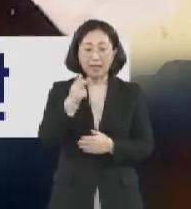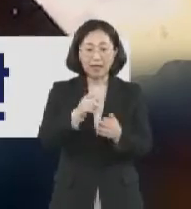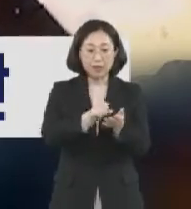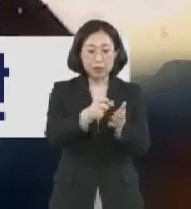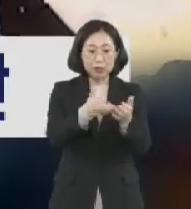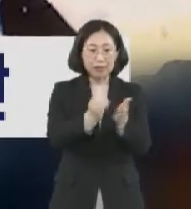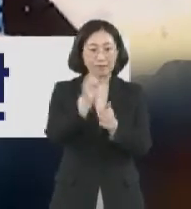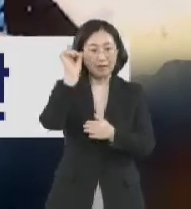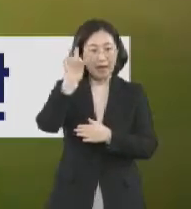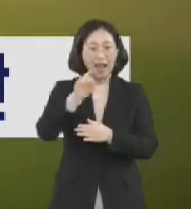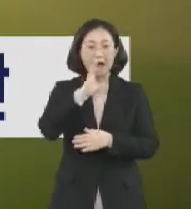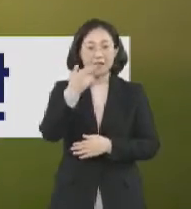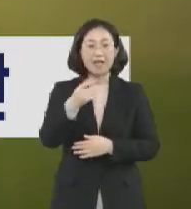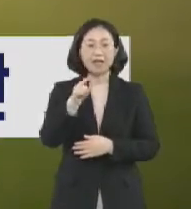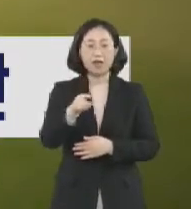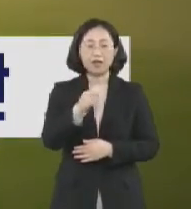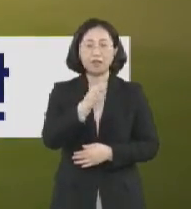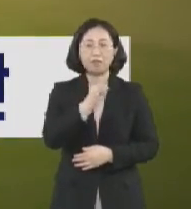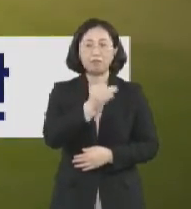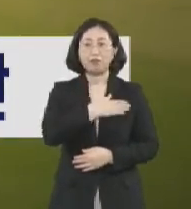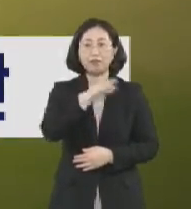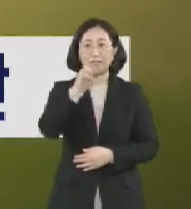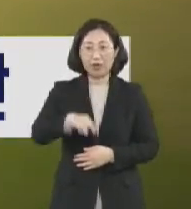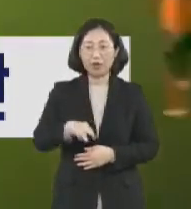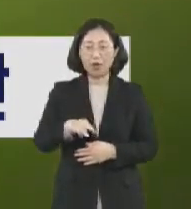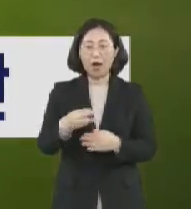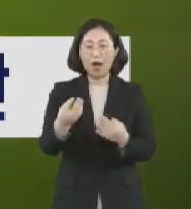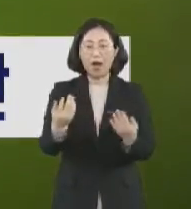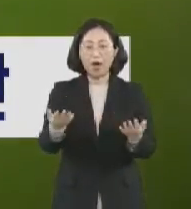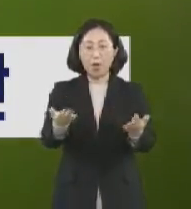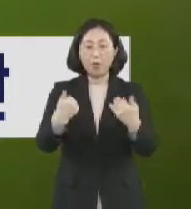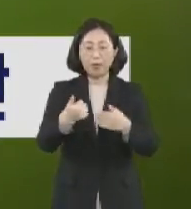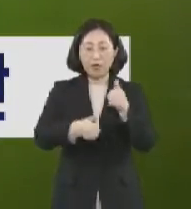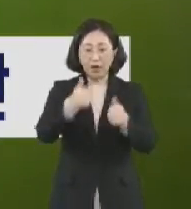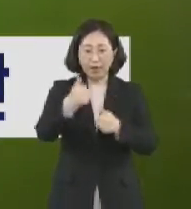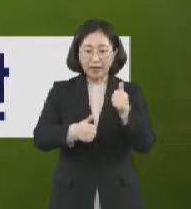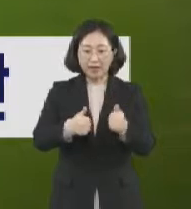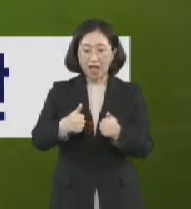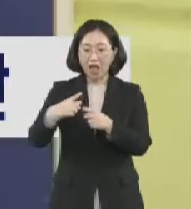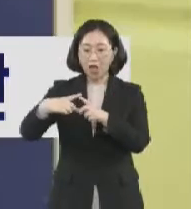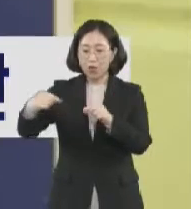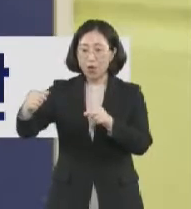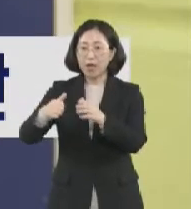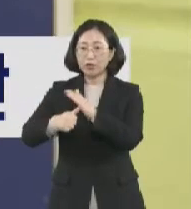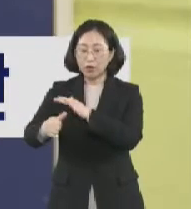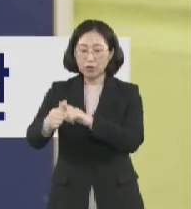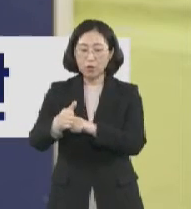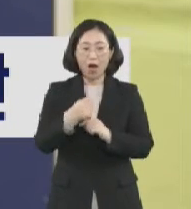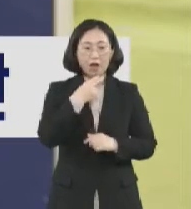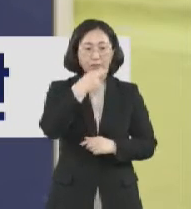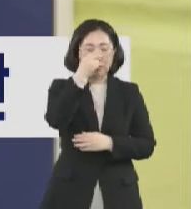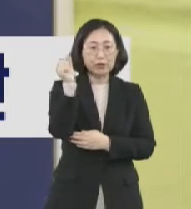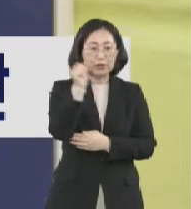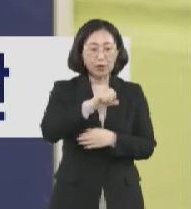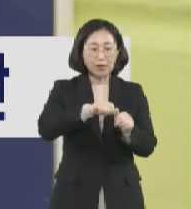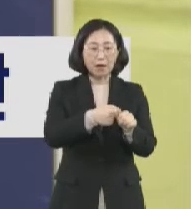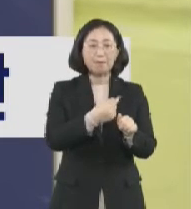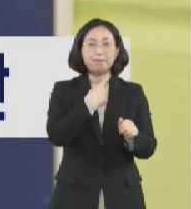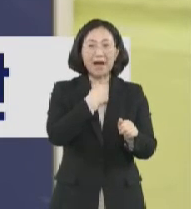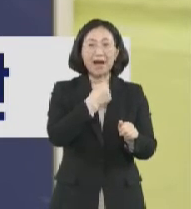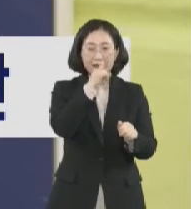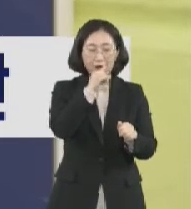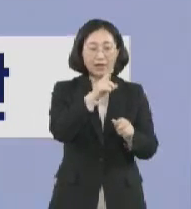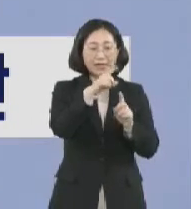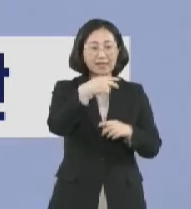FC 내일 아산에서 열리는 부천과의 홈 개막전 경기에 문제가 된 료헤이 선수와 음주운전으로 처벌을 받은